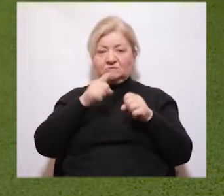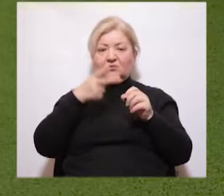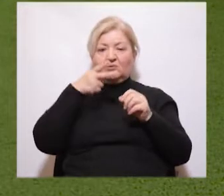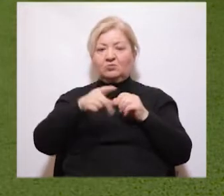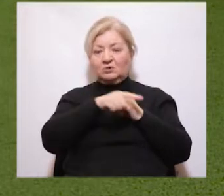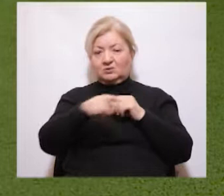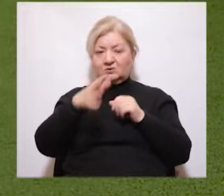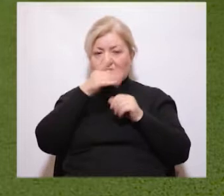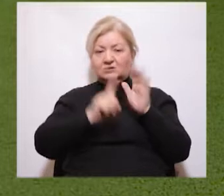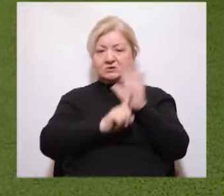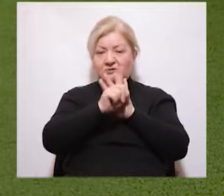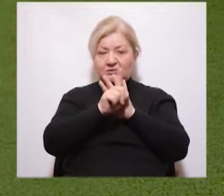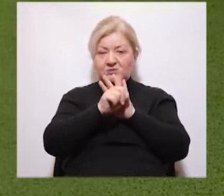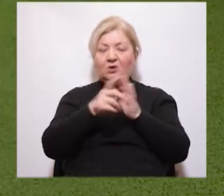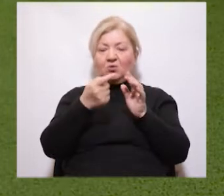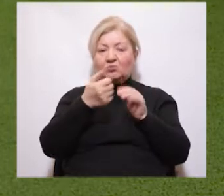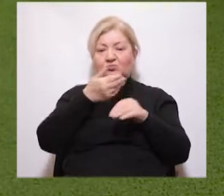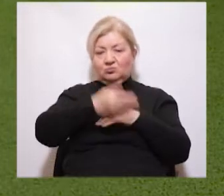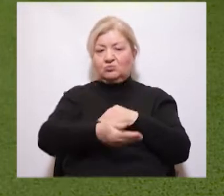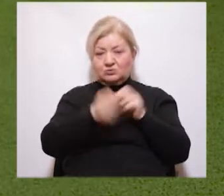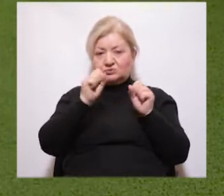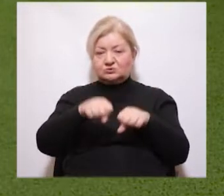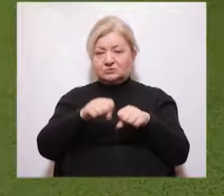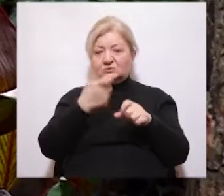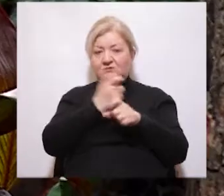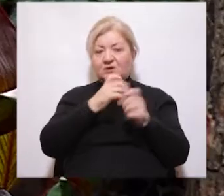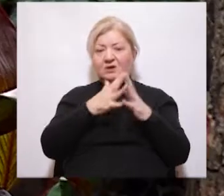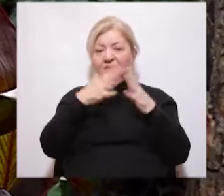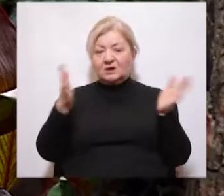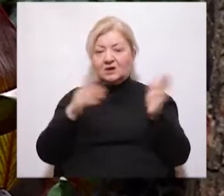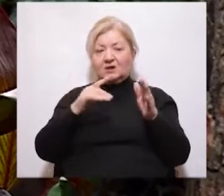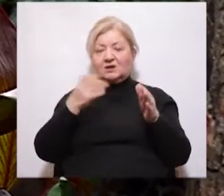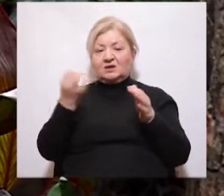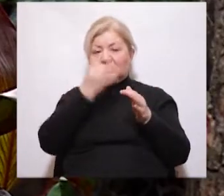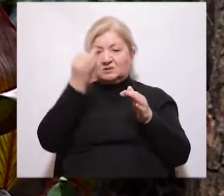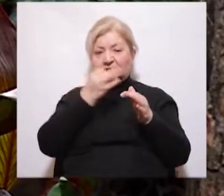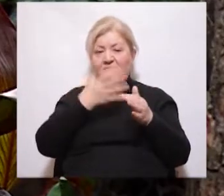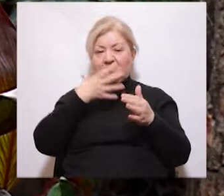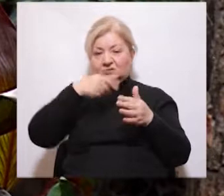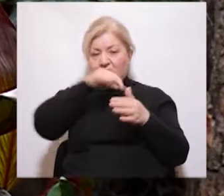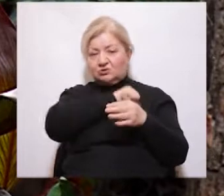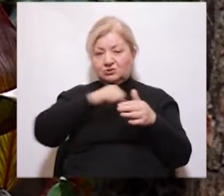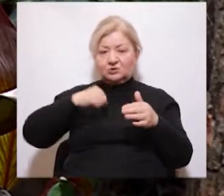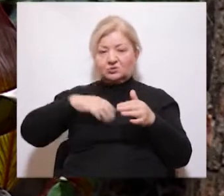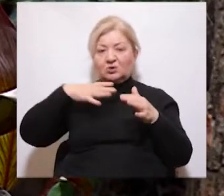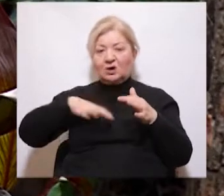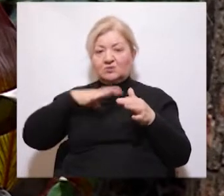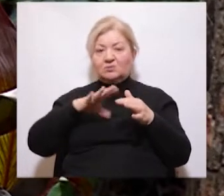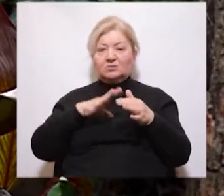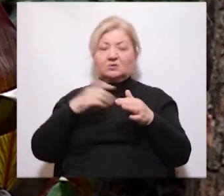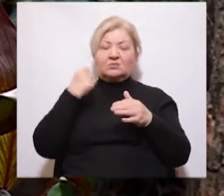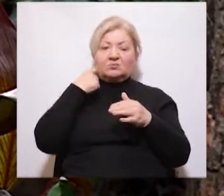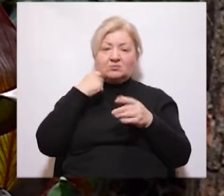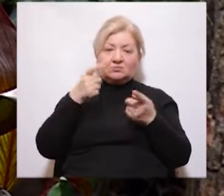რომ 2000-იანი წლების დასაწყისიდან უფრო მოგვიანებითაც კი ძალიან გაიზარდა ინტერესი საკუთრივ ქართველებში